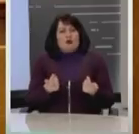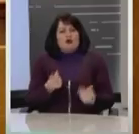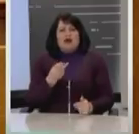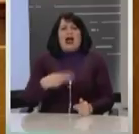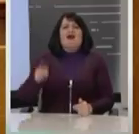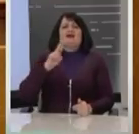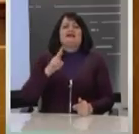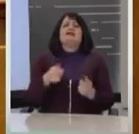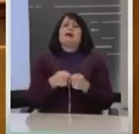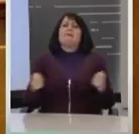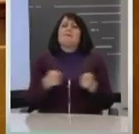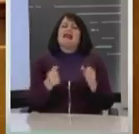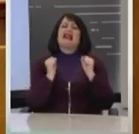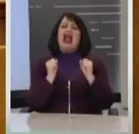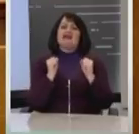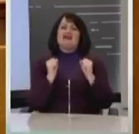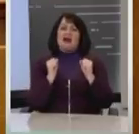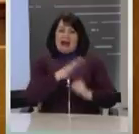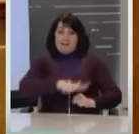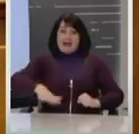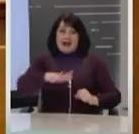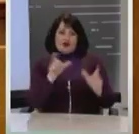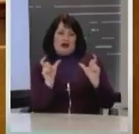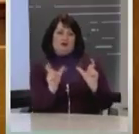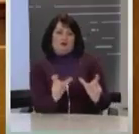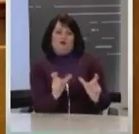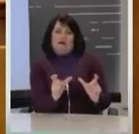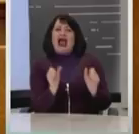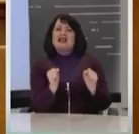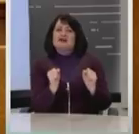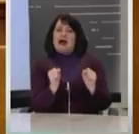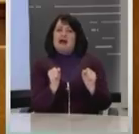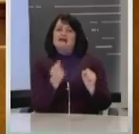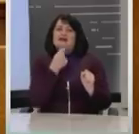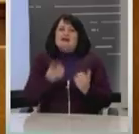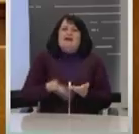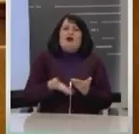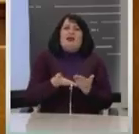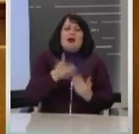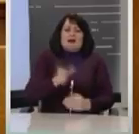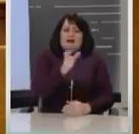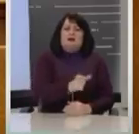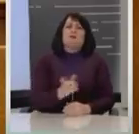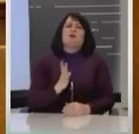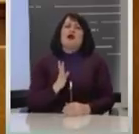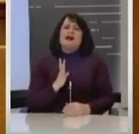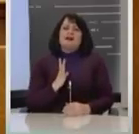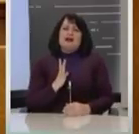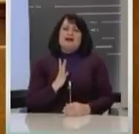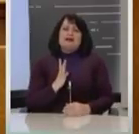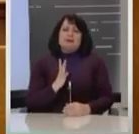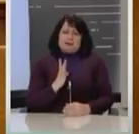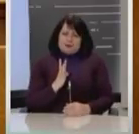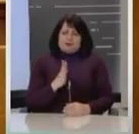των μέτρων ασφάλειας στην περιοχή, αλλά και για την διευκόλυνση των πολιτών που